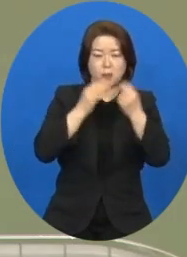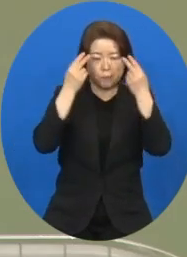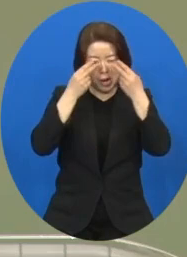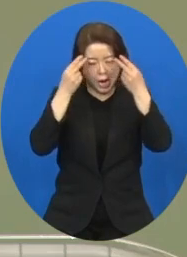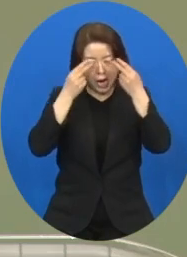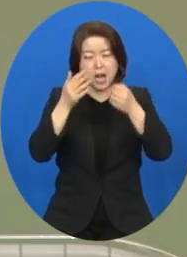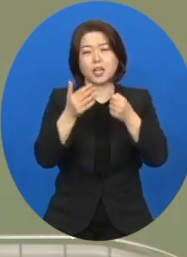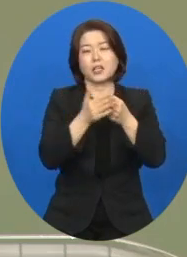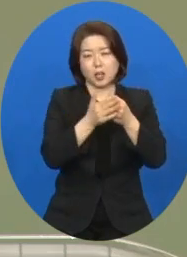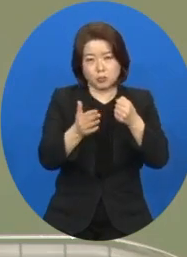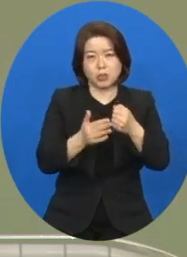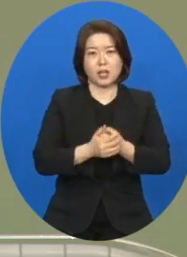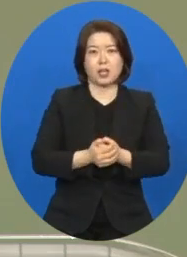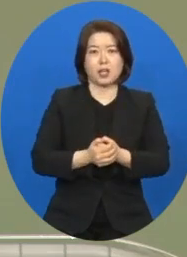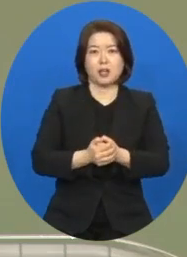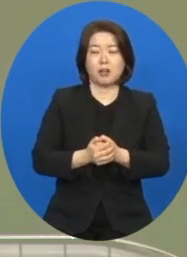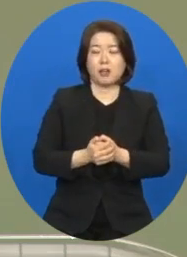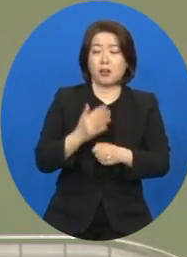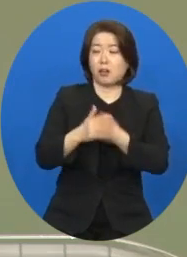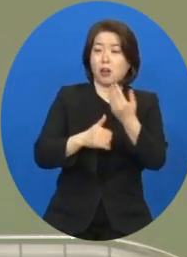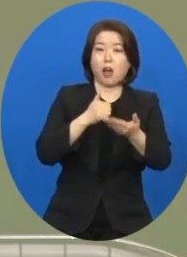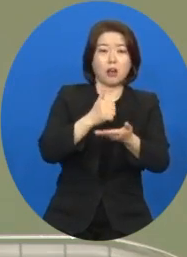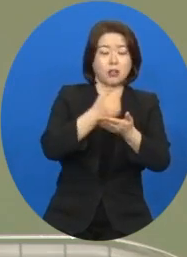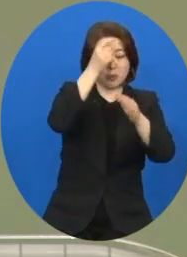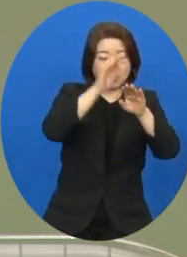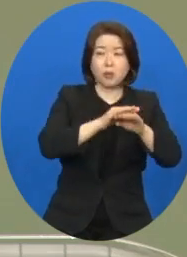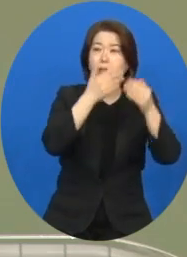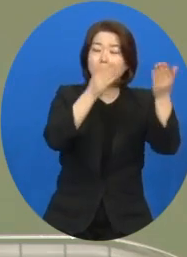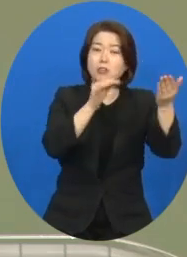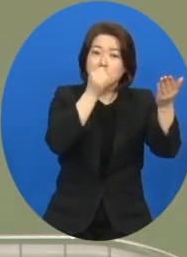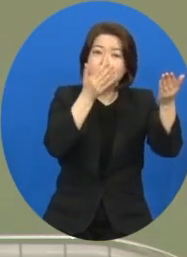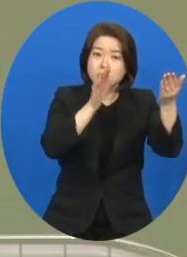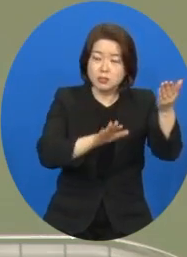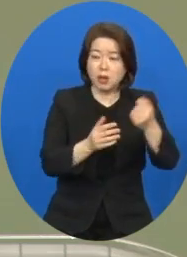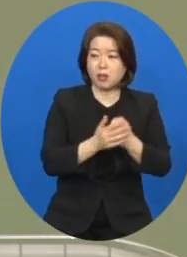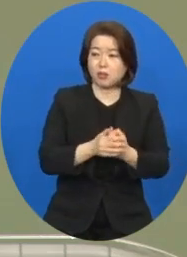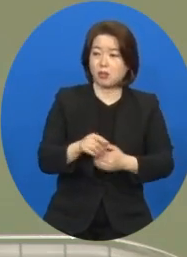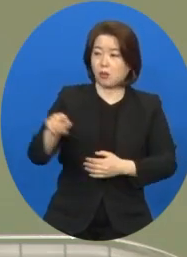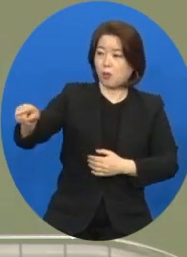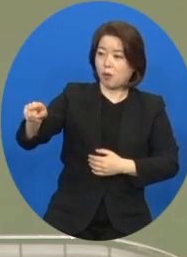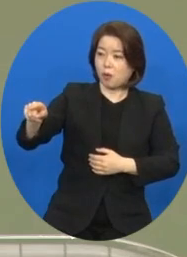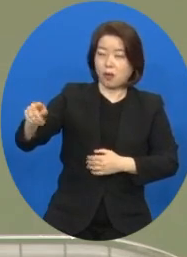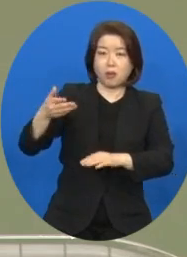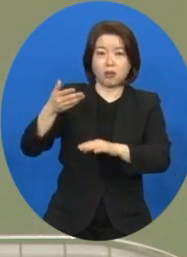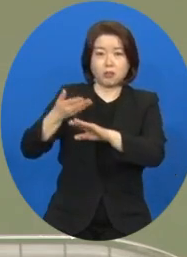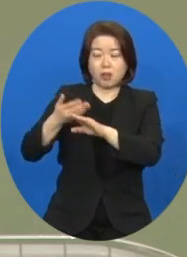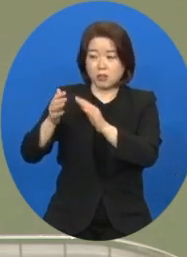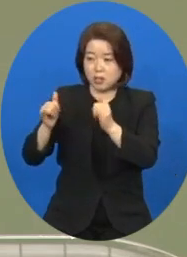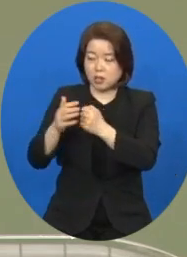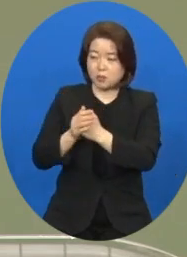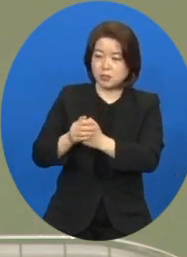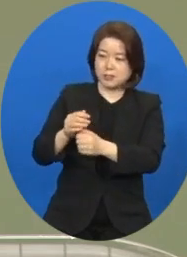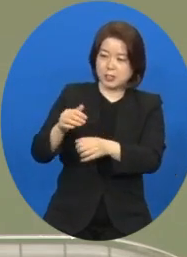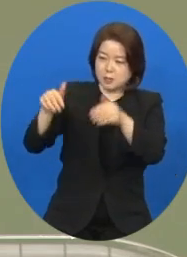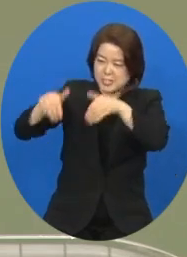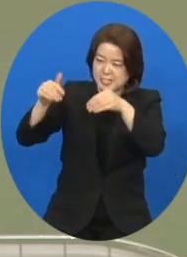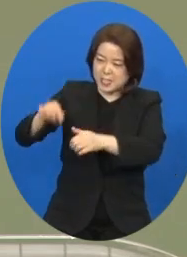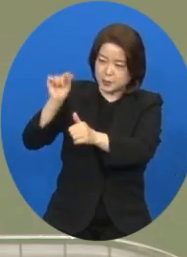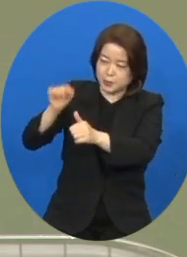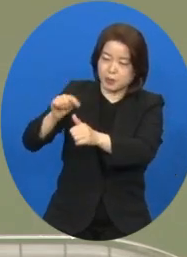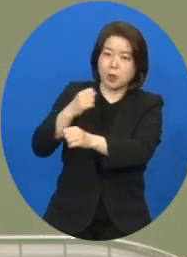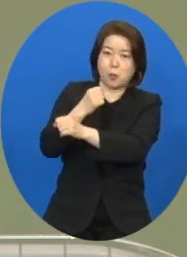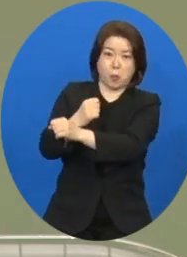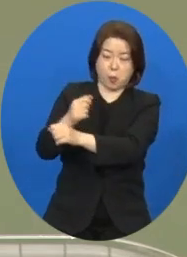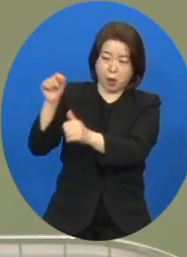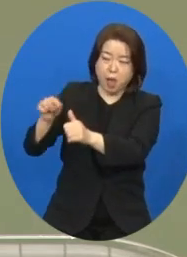머니까 하나님께 예배 드리면서 또 노예는 부리는 일을 행했던 겁니다.